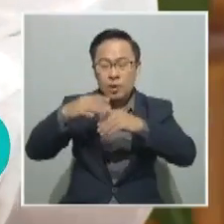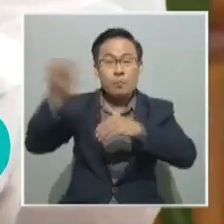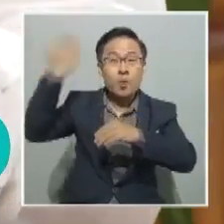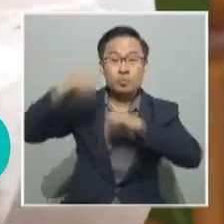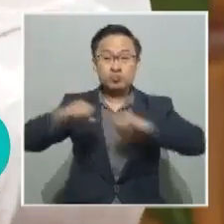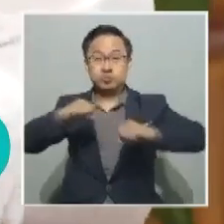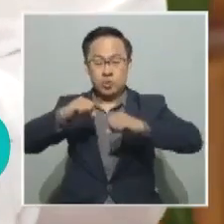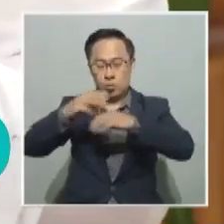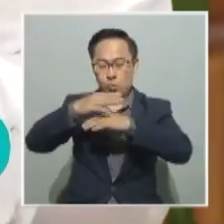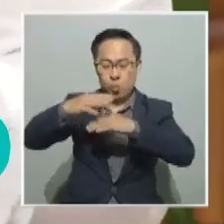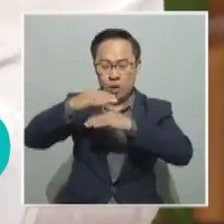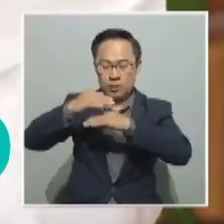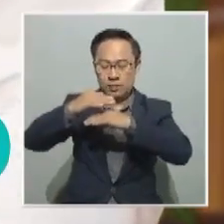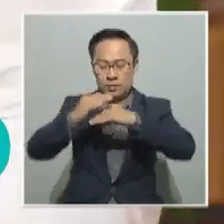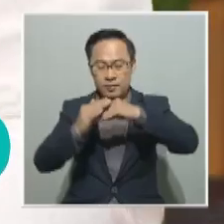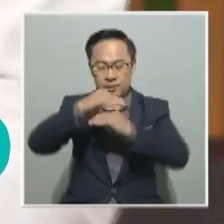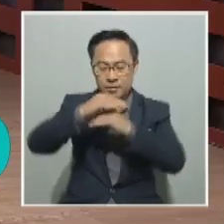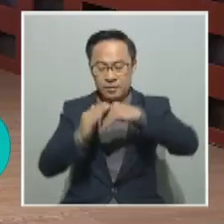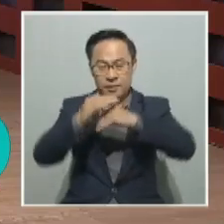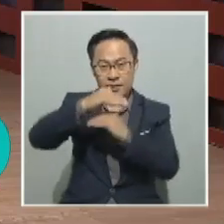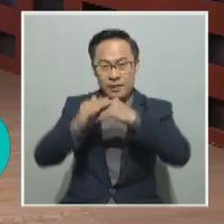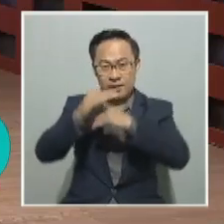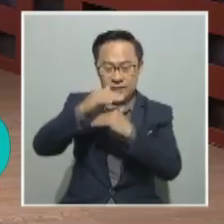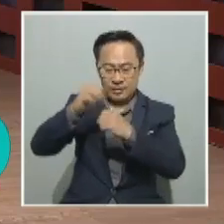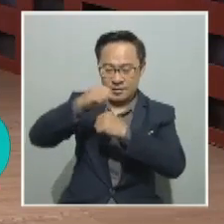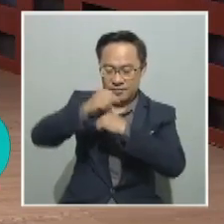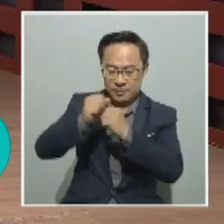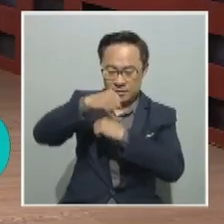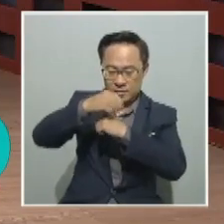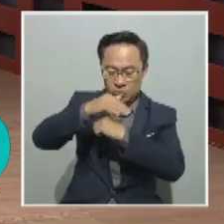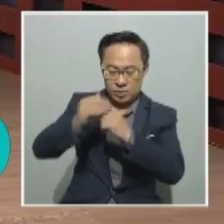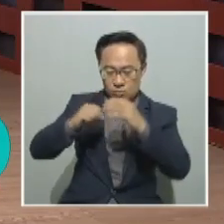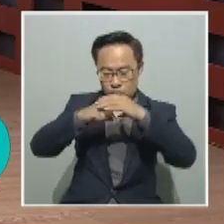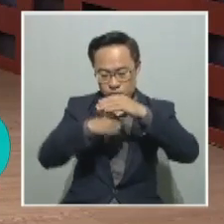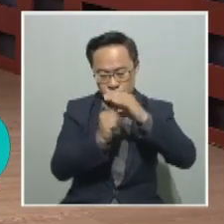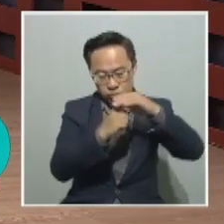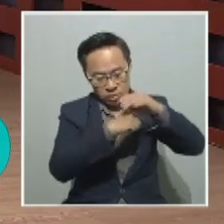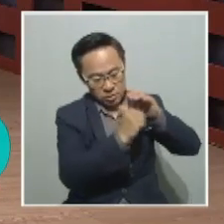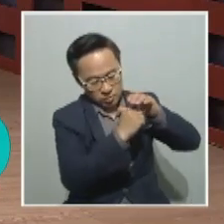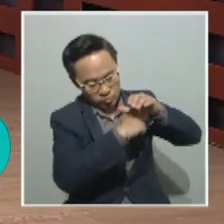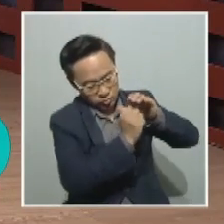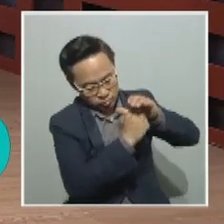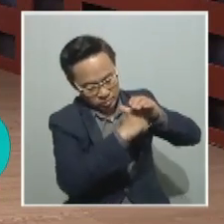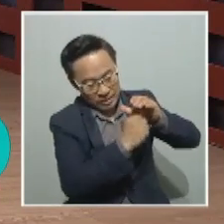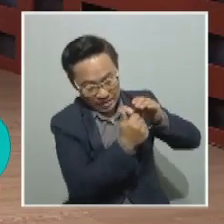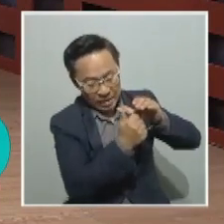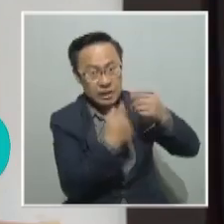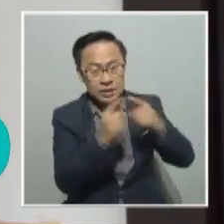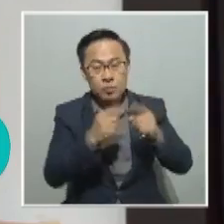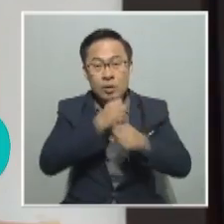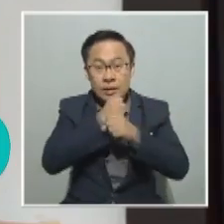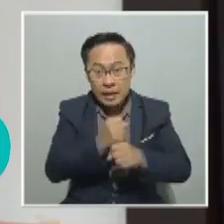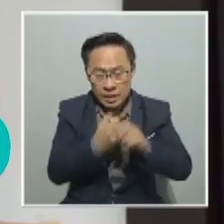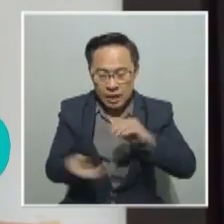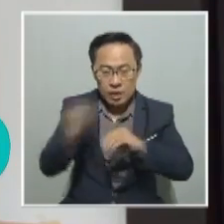กันแล้วเกิดการอักเสบแล้วคราวนี้ไหล่จึงติดไงมันมีเหตุผลของมันอยู่ฮะ พวกที่เล่นกีฬาแล้วไหล่หลุดบ่อยๆจ